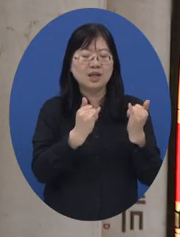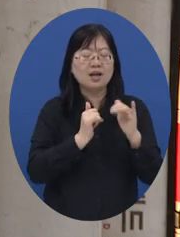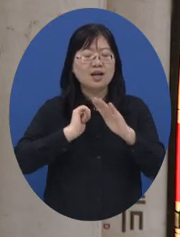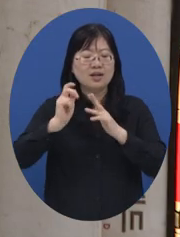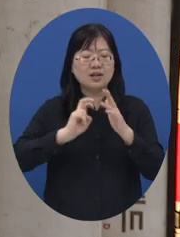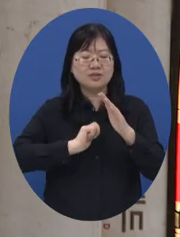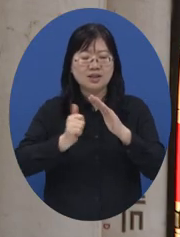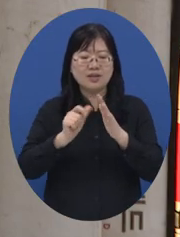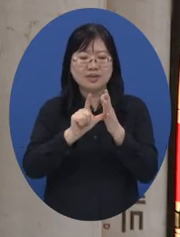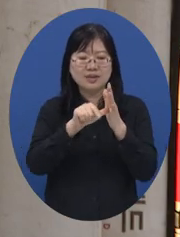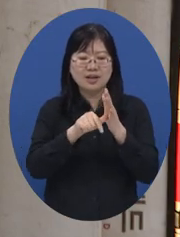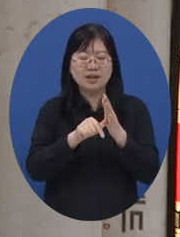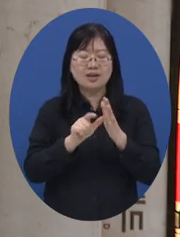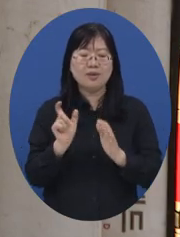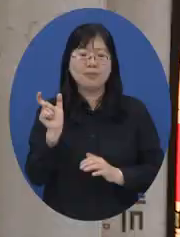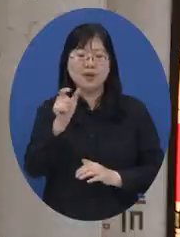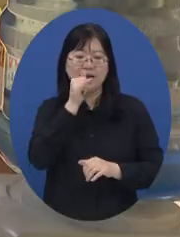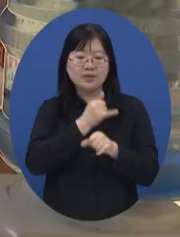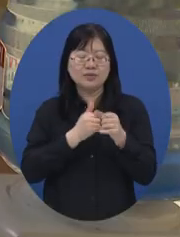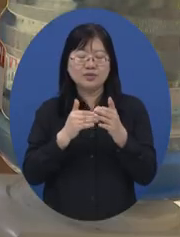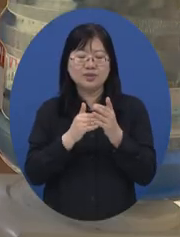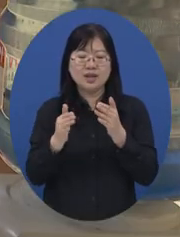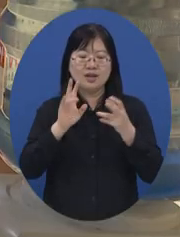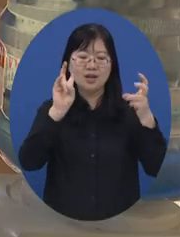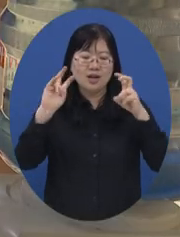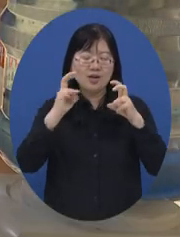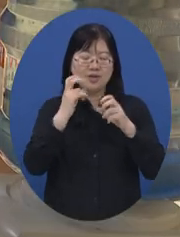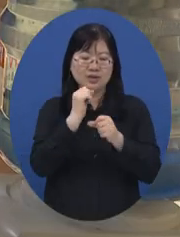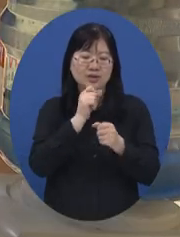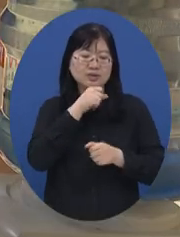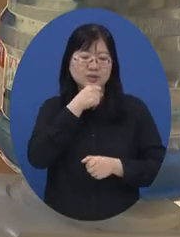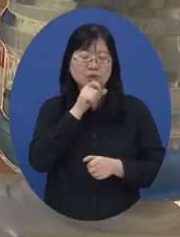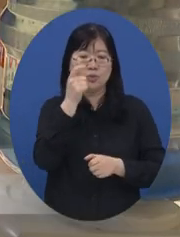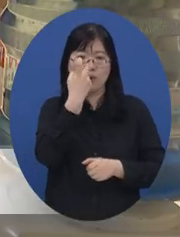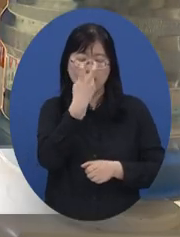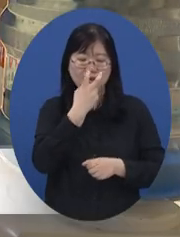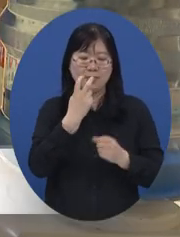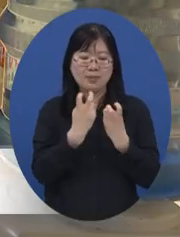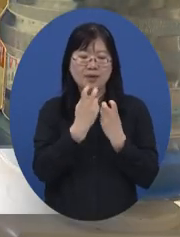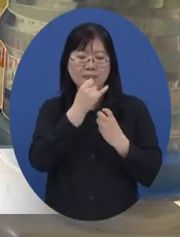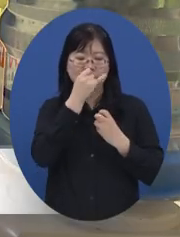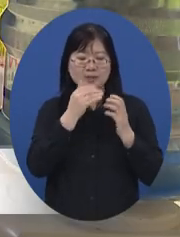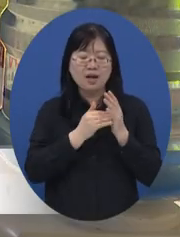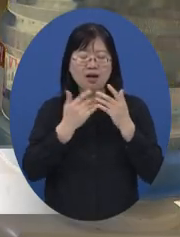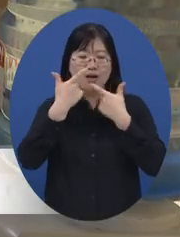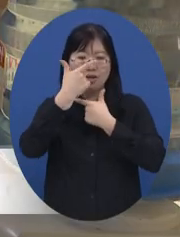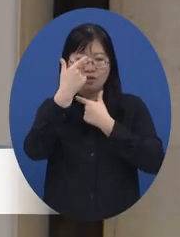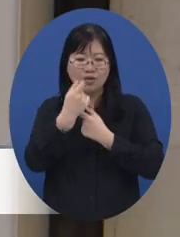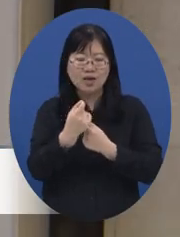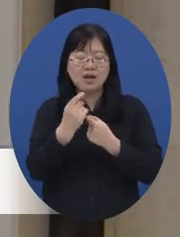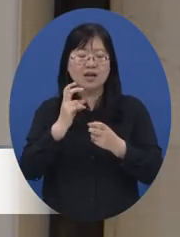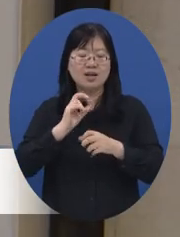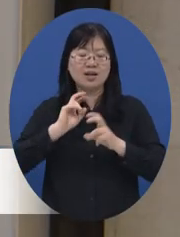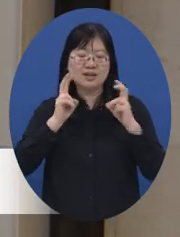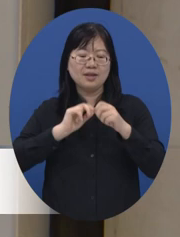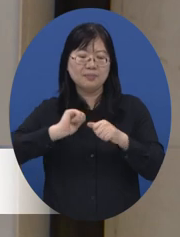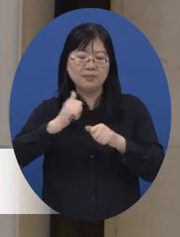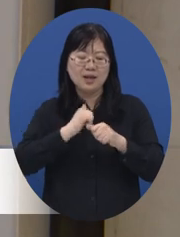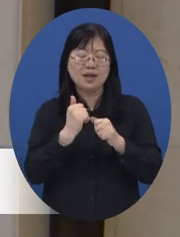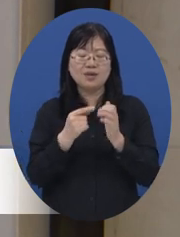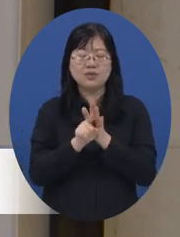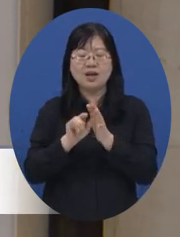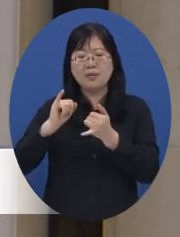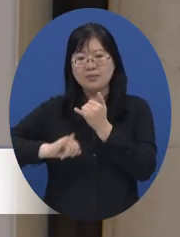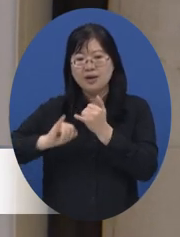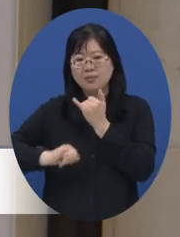때 카드를 단말기에 태그해 출퇴근 기록을 관리하는 방식. 정확한 출퇴근 기록을 통해 노무비 허위 청구나